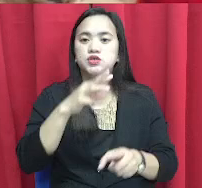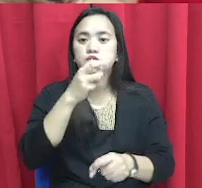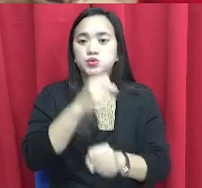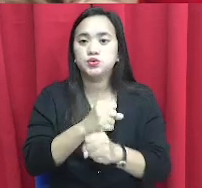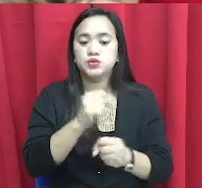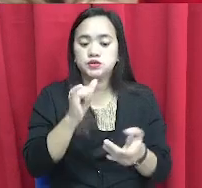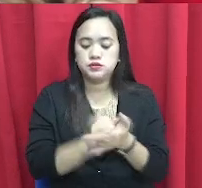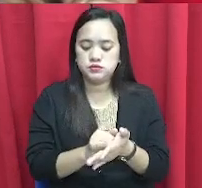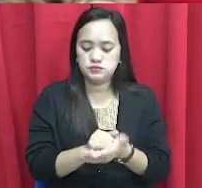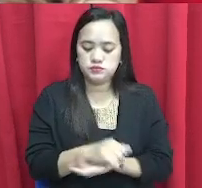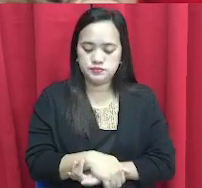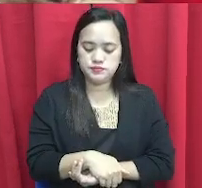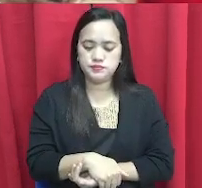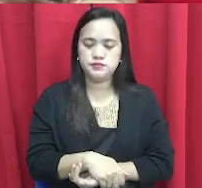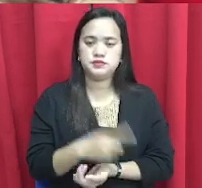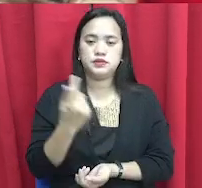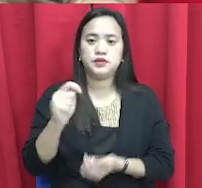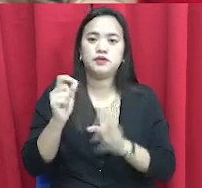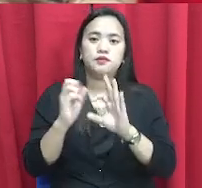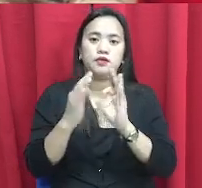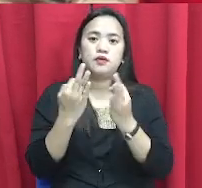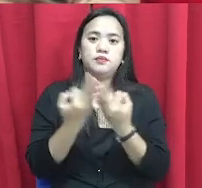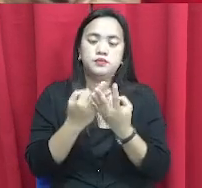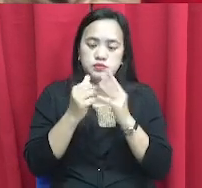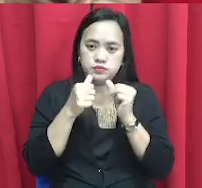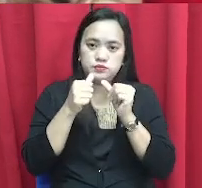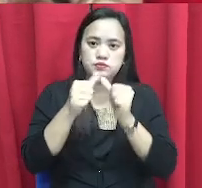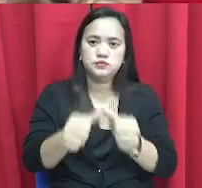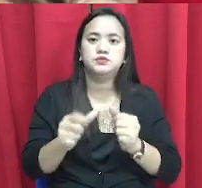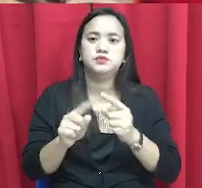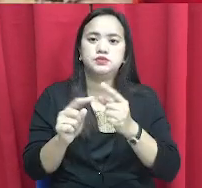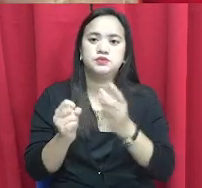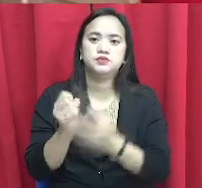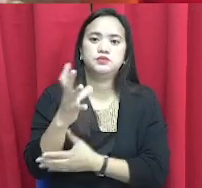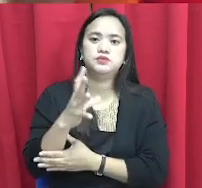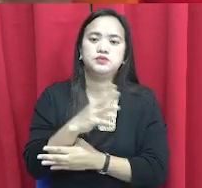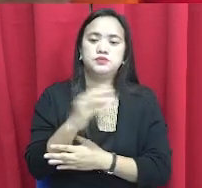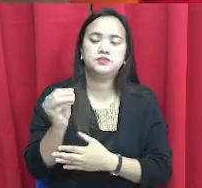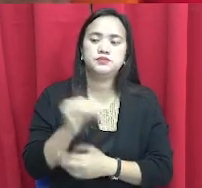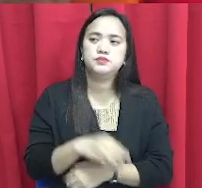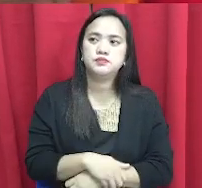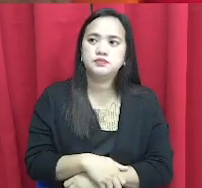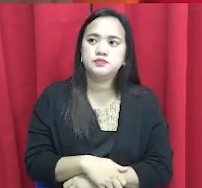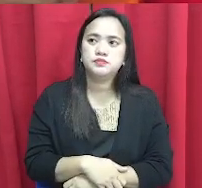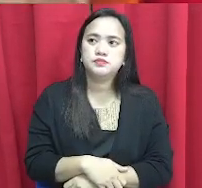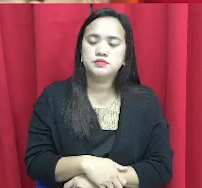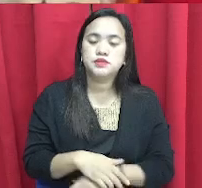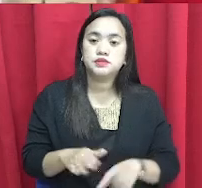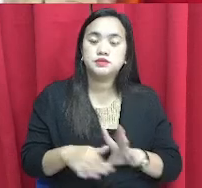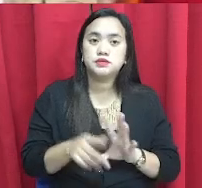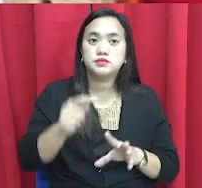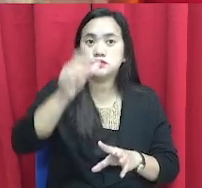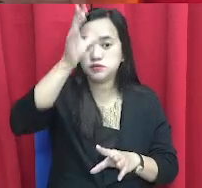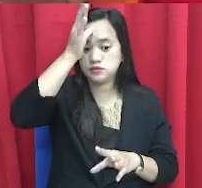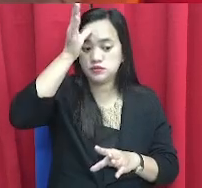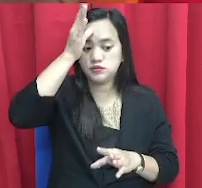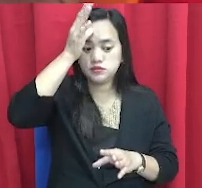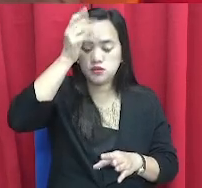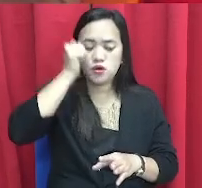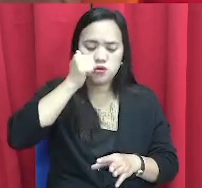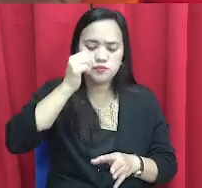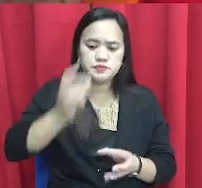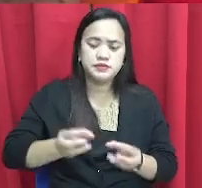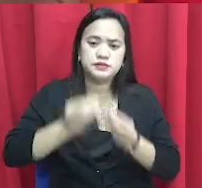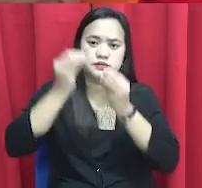kanyang pamilya ay lalago it is given po kasi sabi po ng biblya sa tatay po ibinigay ang command sa tatay po